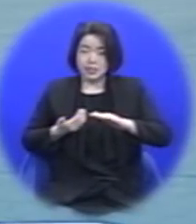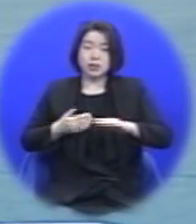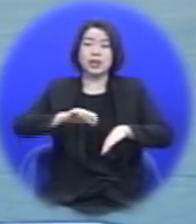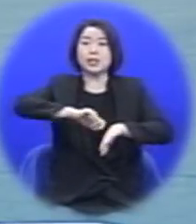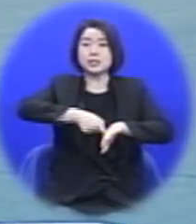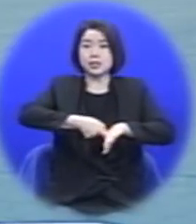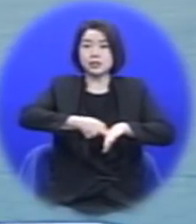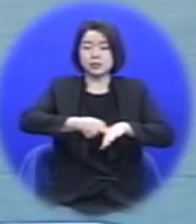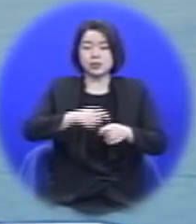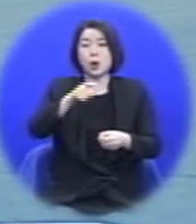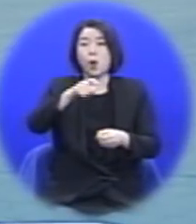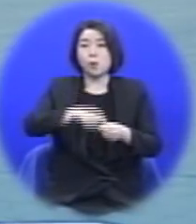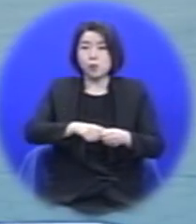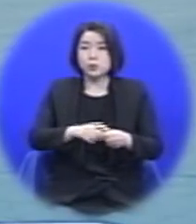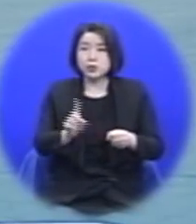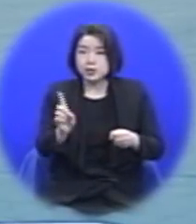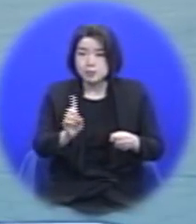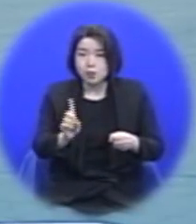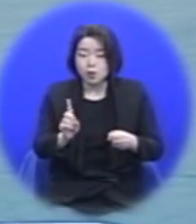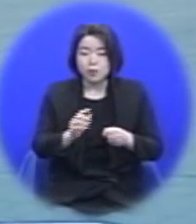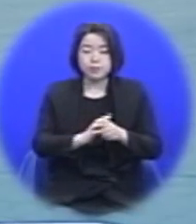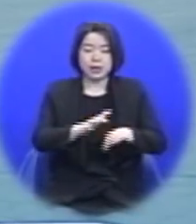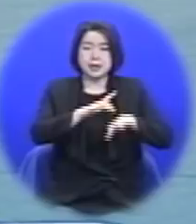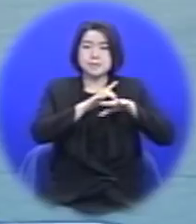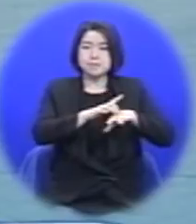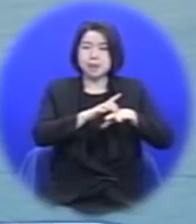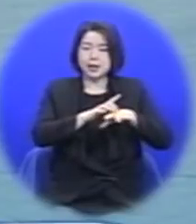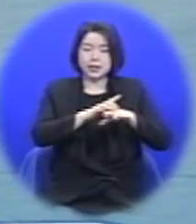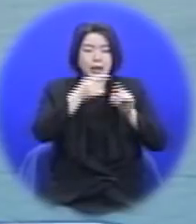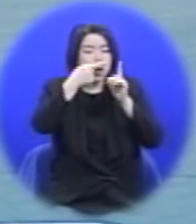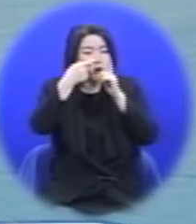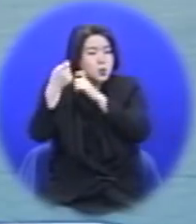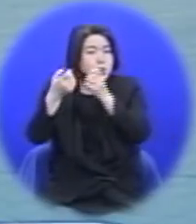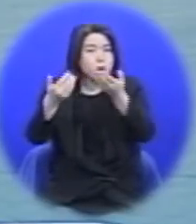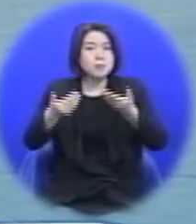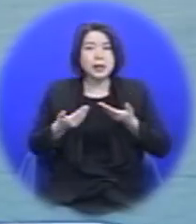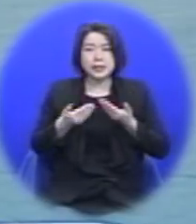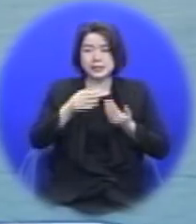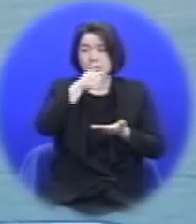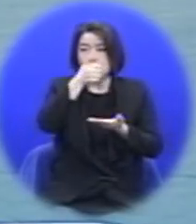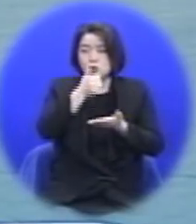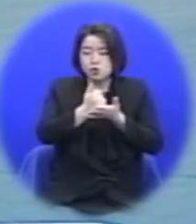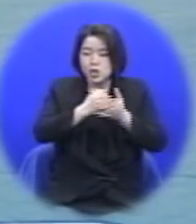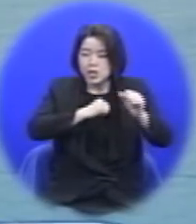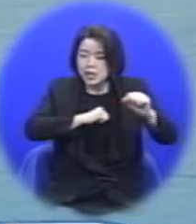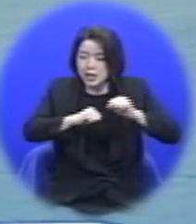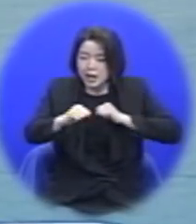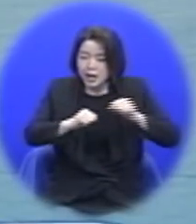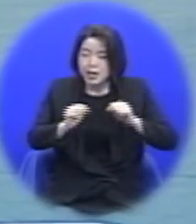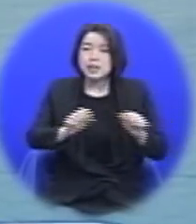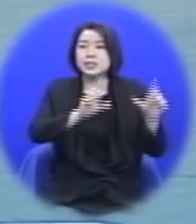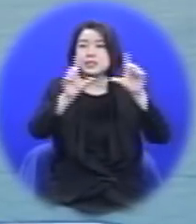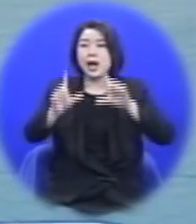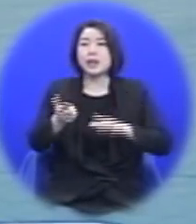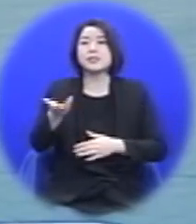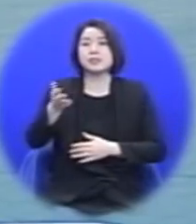재앙들은 목표가 마귀에게 미혹을 받아서 죄 가운데 살던